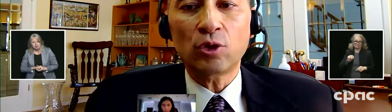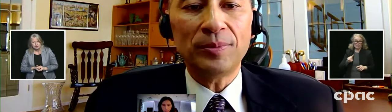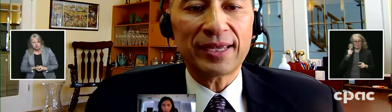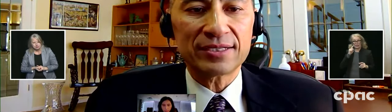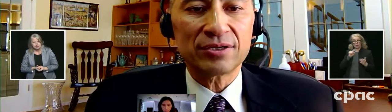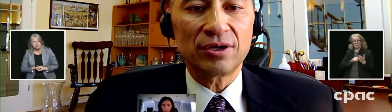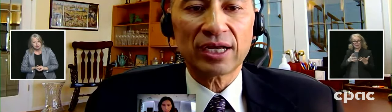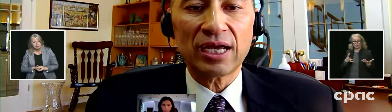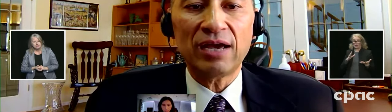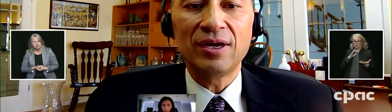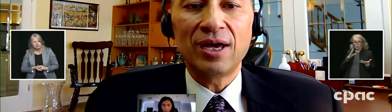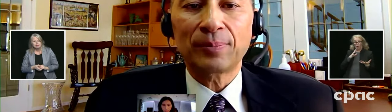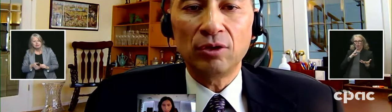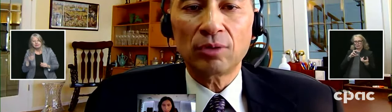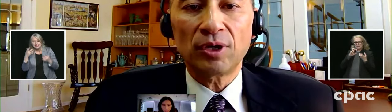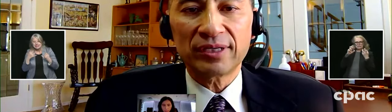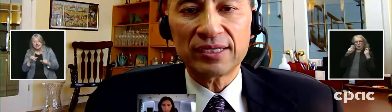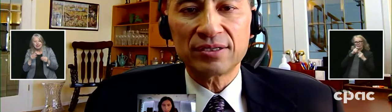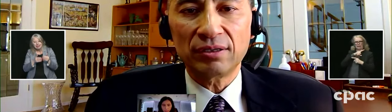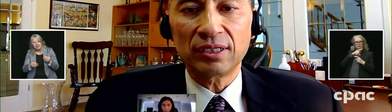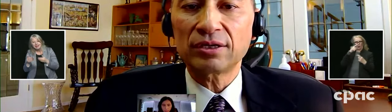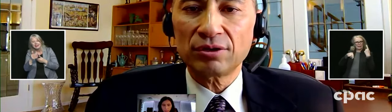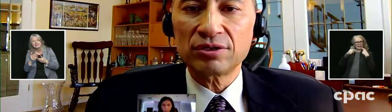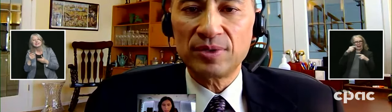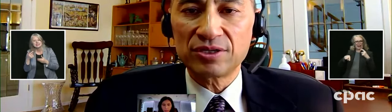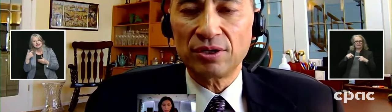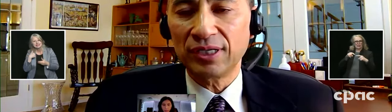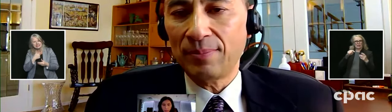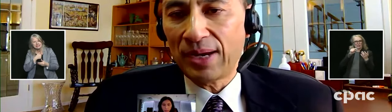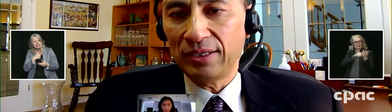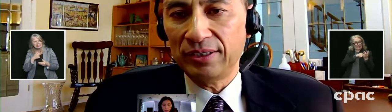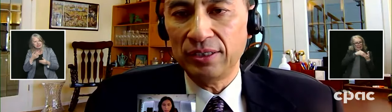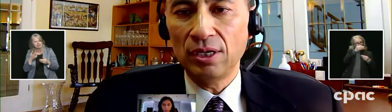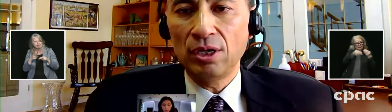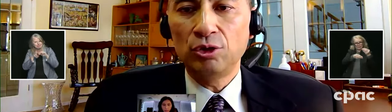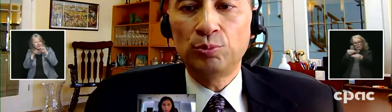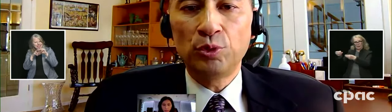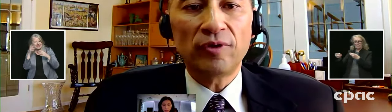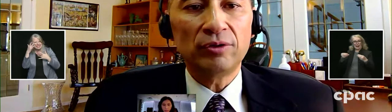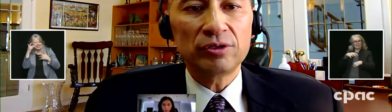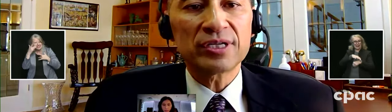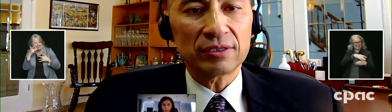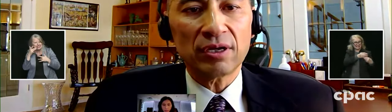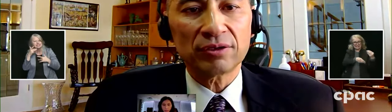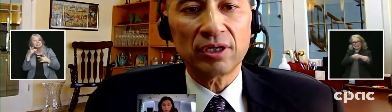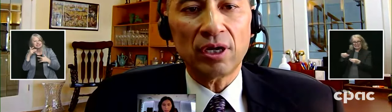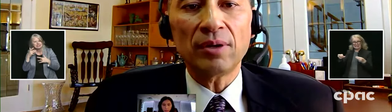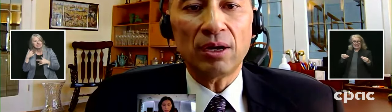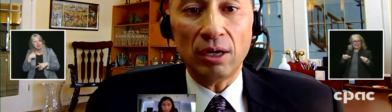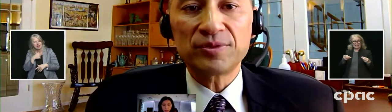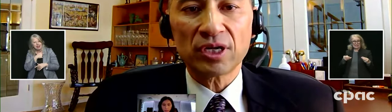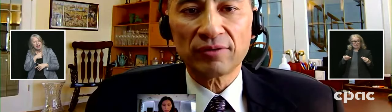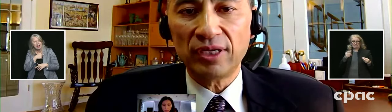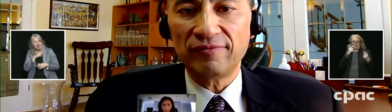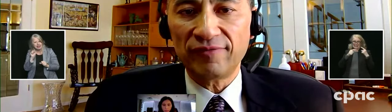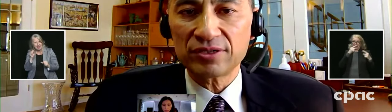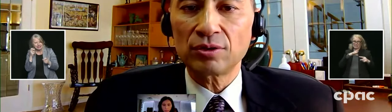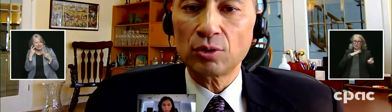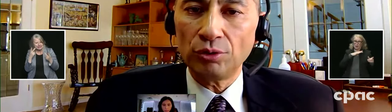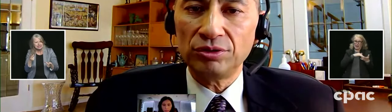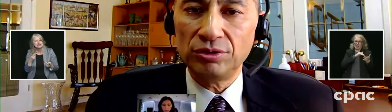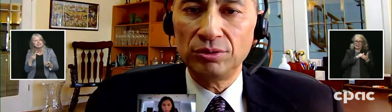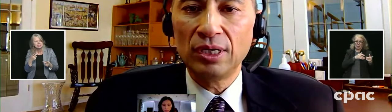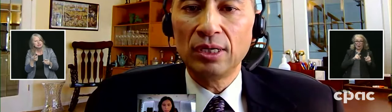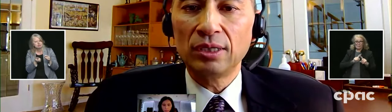des complications graves après l'augmentation de la transmission de la maladie, nous pouvons nous attendre à observer de